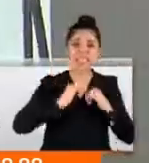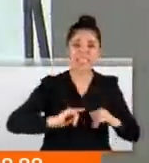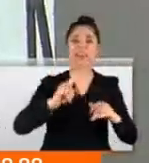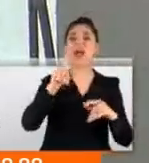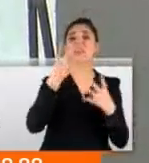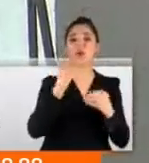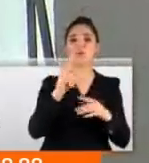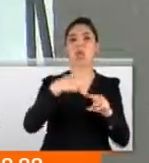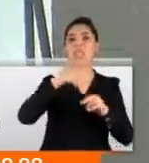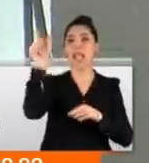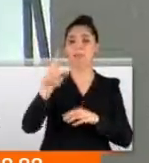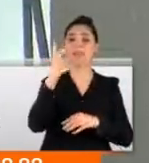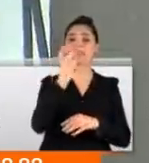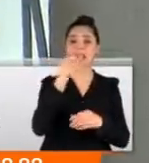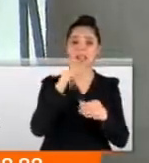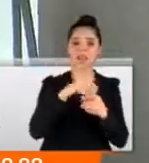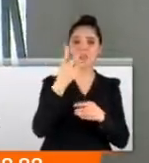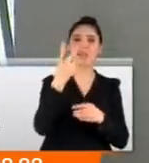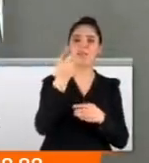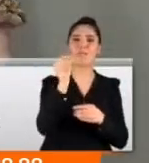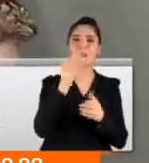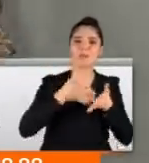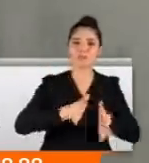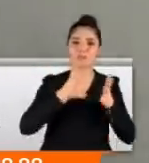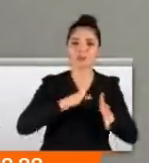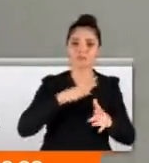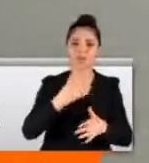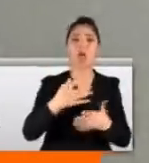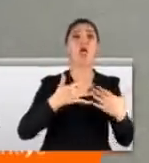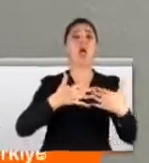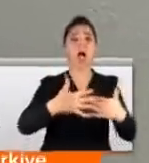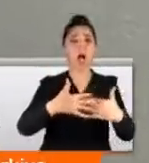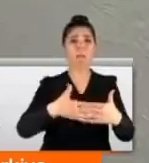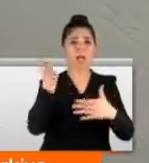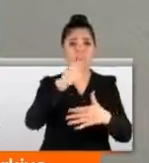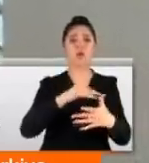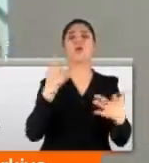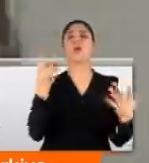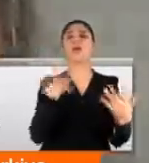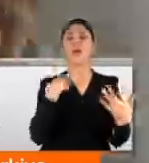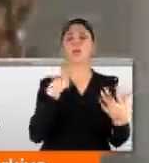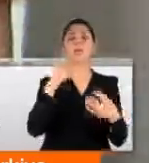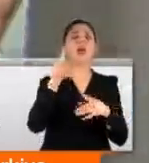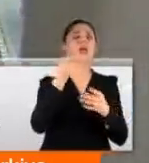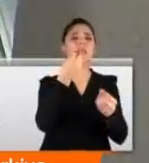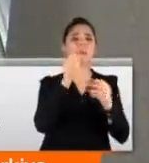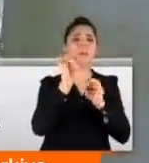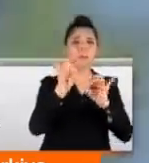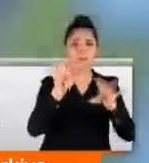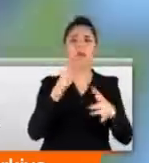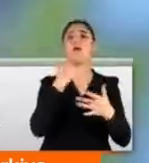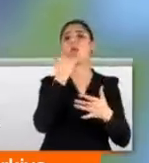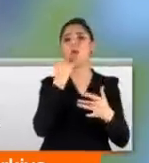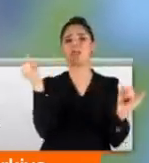alamadım. Ebru Işık 2 yıl arayla 2 bebek dünyaya getirdi. Ancak doğumlardan sonra denemediği diyet kalmayınca çareyi